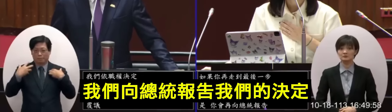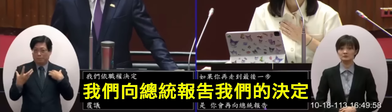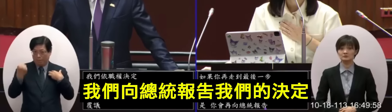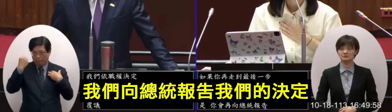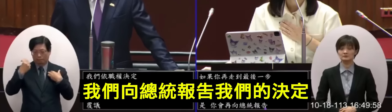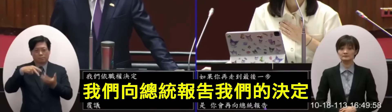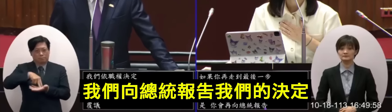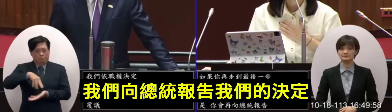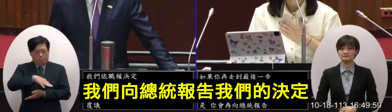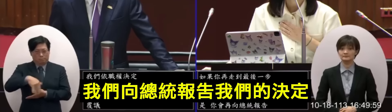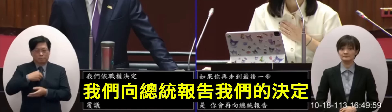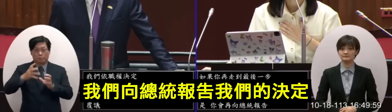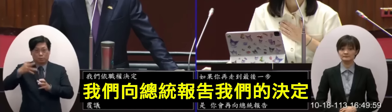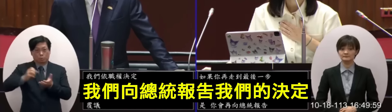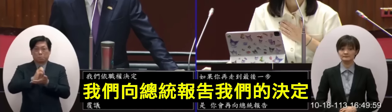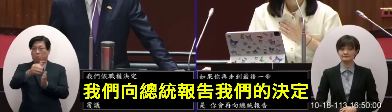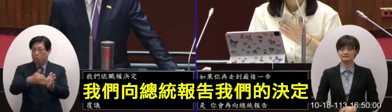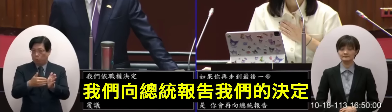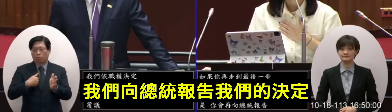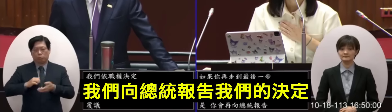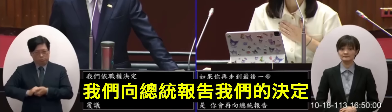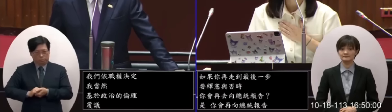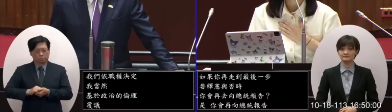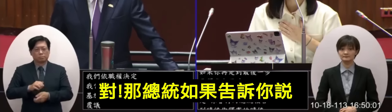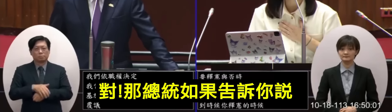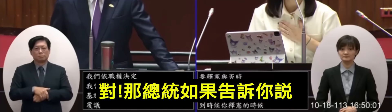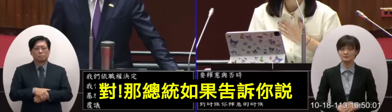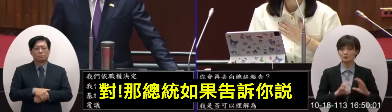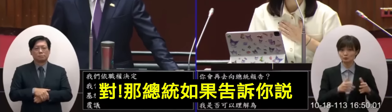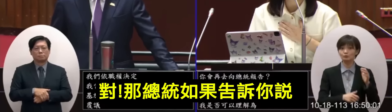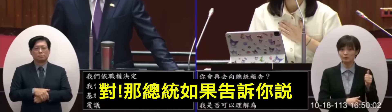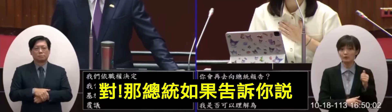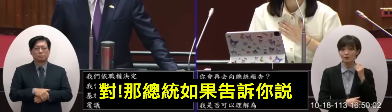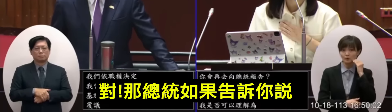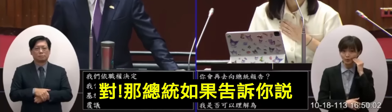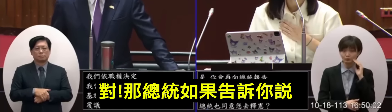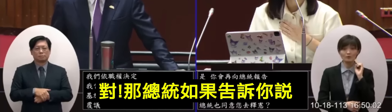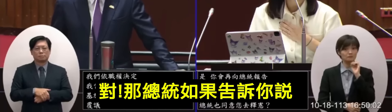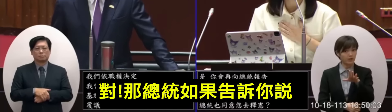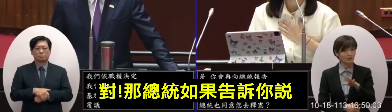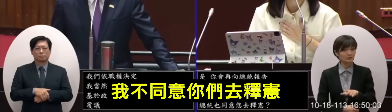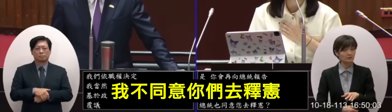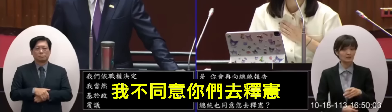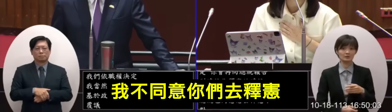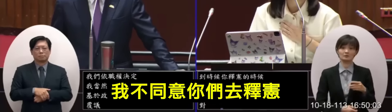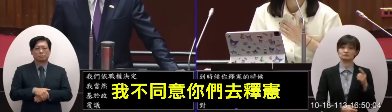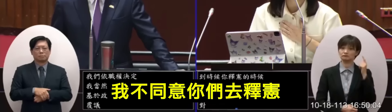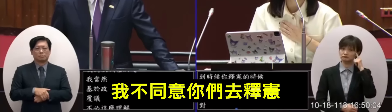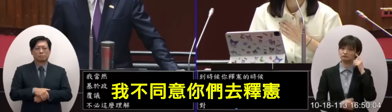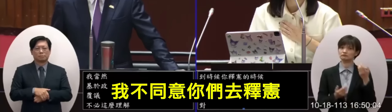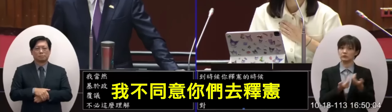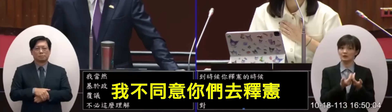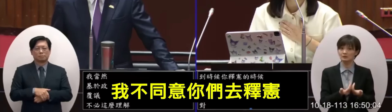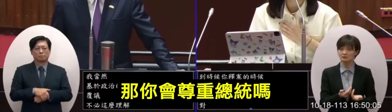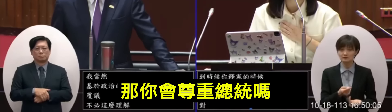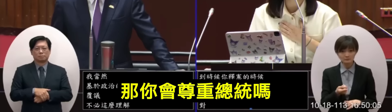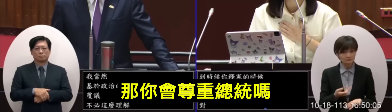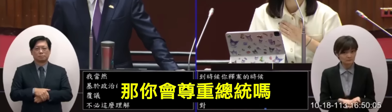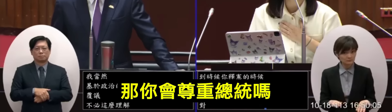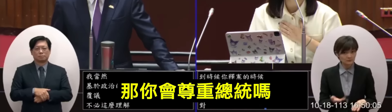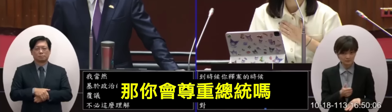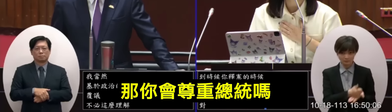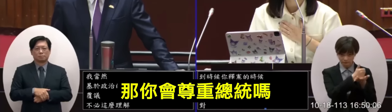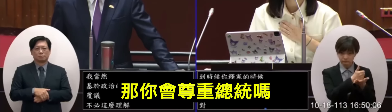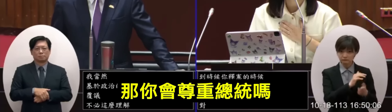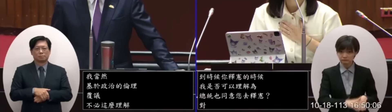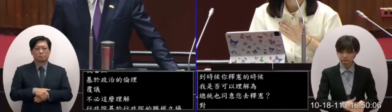权立场，我们总统报告我们的决定。 对，那总统如果告诉你说，我不同意你们去释宪，那你会尊